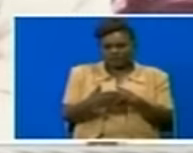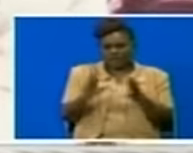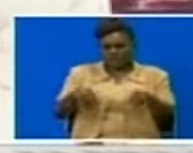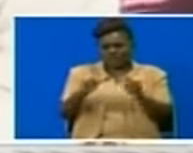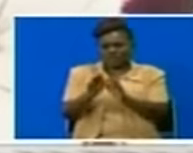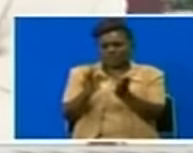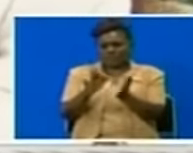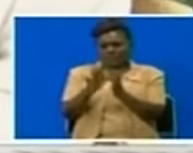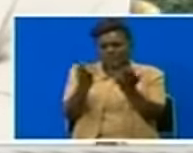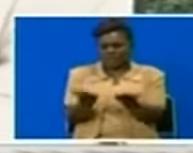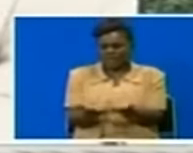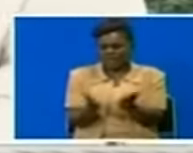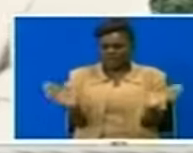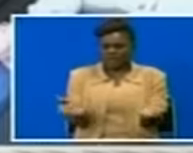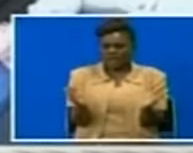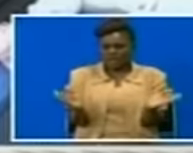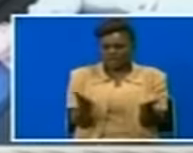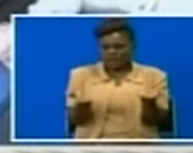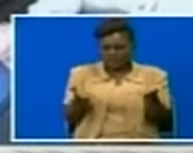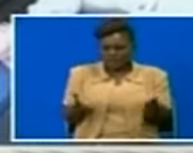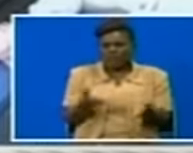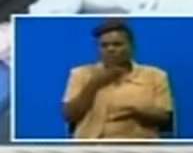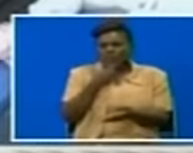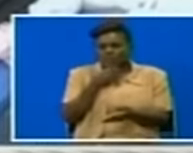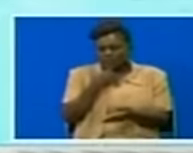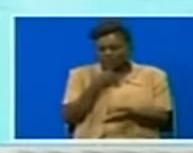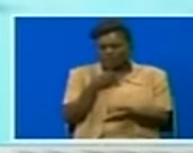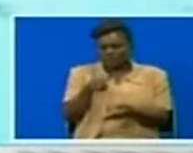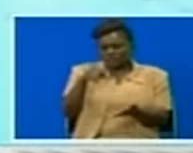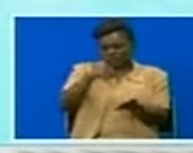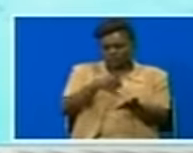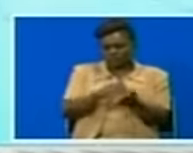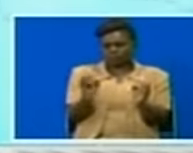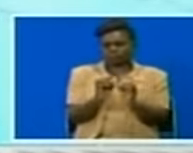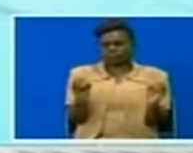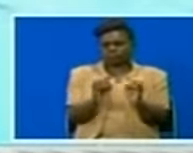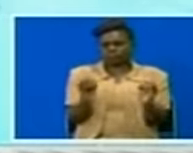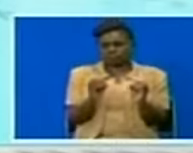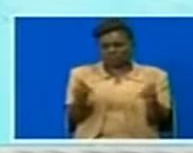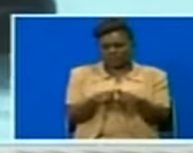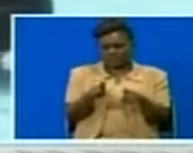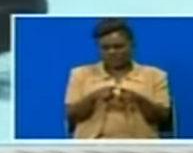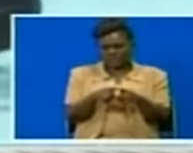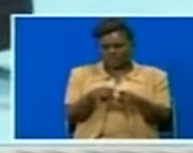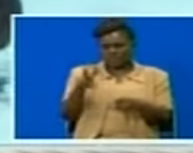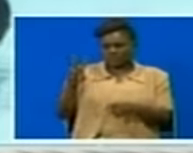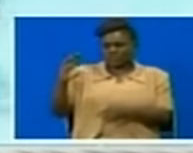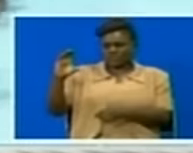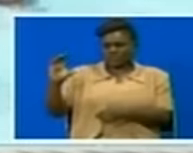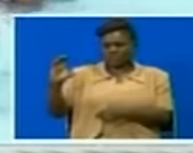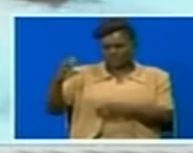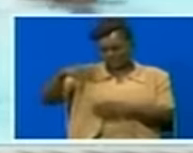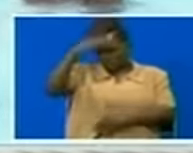Bibilia. Aidha, alihimiza vizazi vya sasa kutojihusisha na maovu ya dunia. Naibu Chansela wa chuo kikuu cha Kabarak Henry